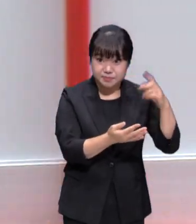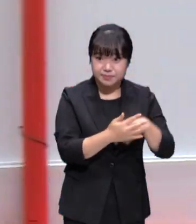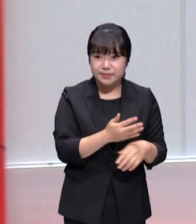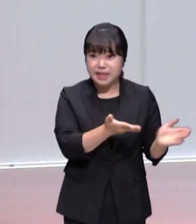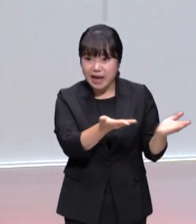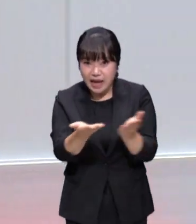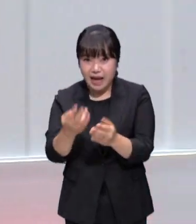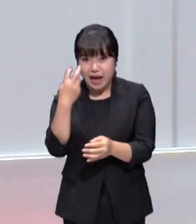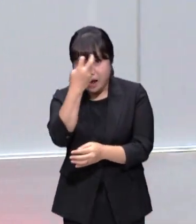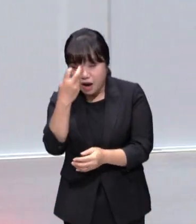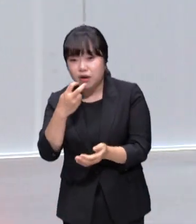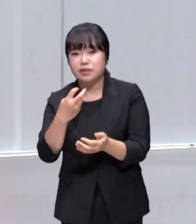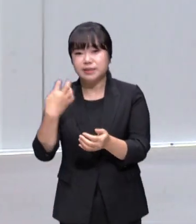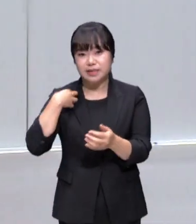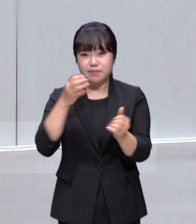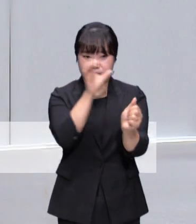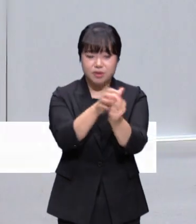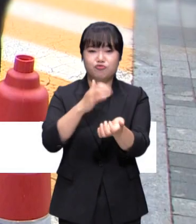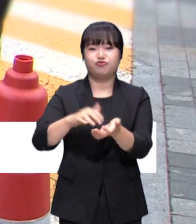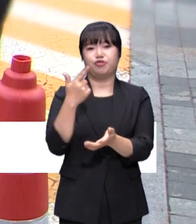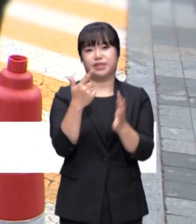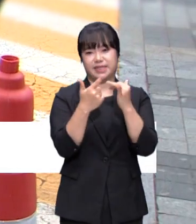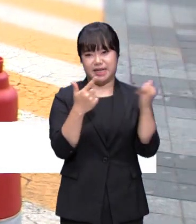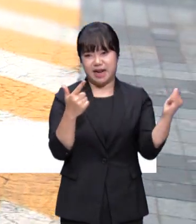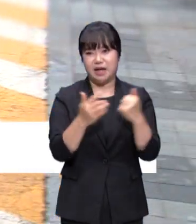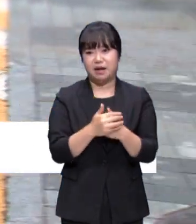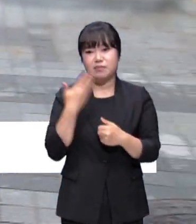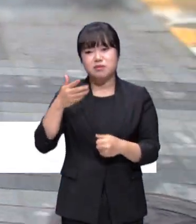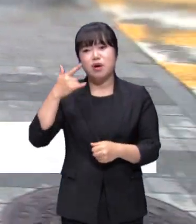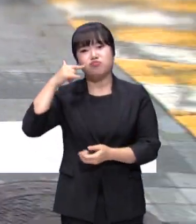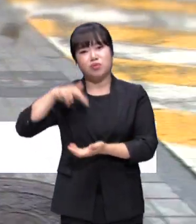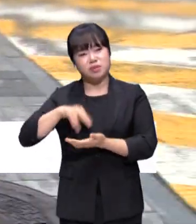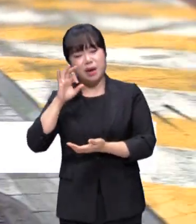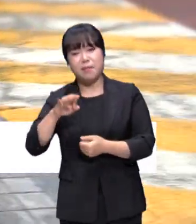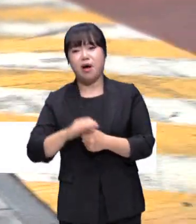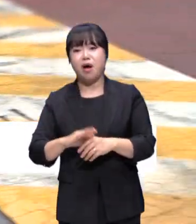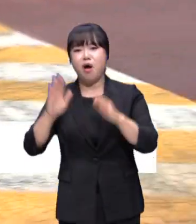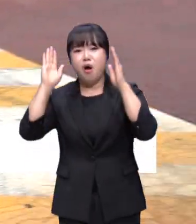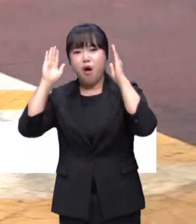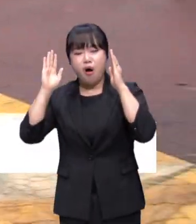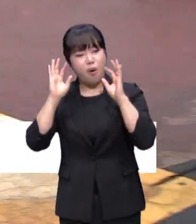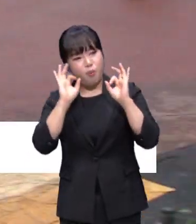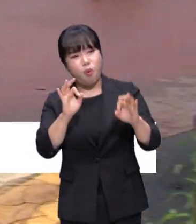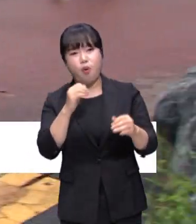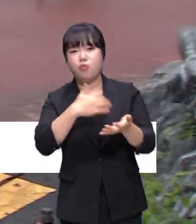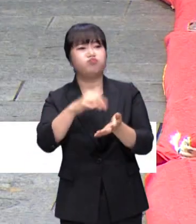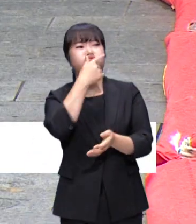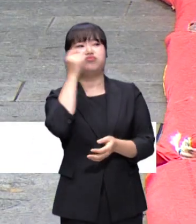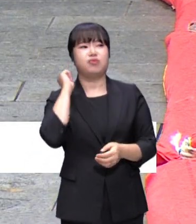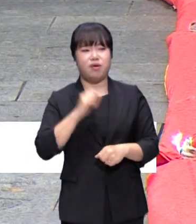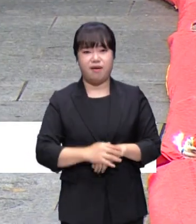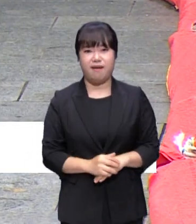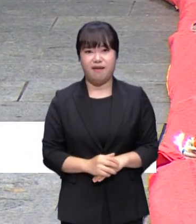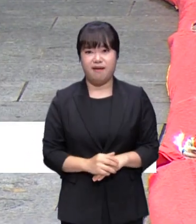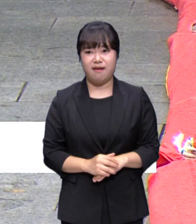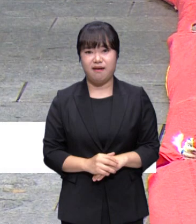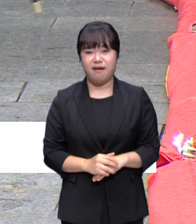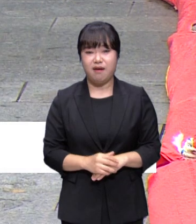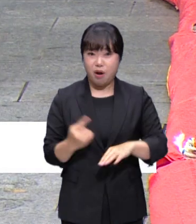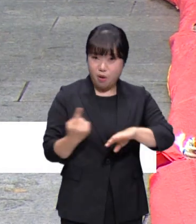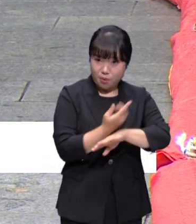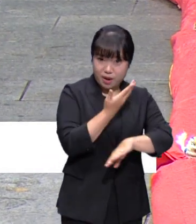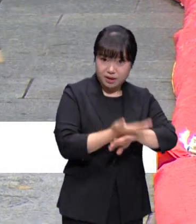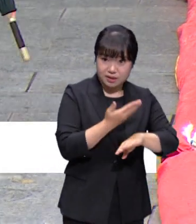안전관리 인력은 모두 6명. 하지만 학부모들은 턱없이 모자란다는 입장입니다. 다른